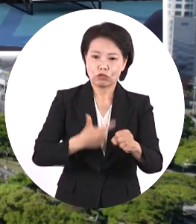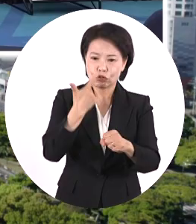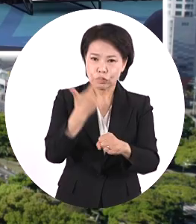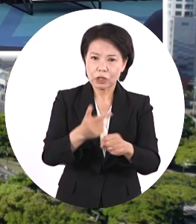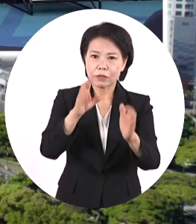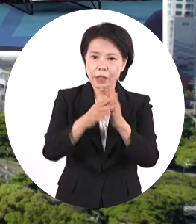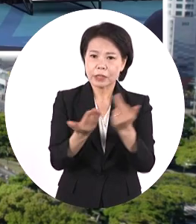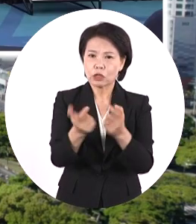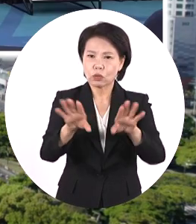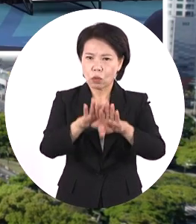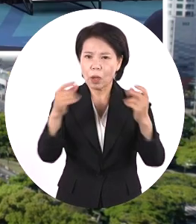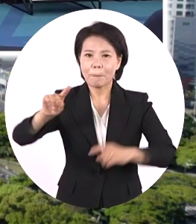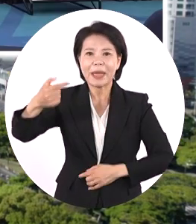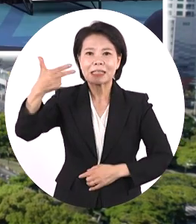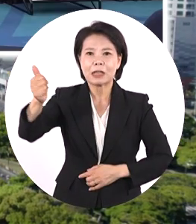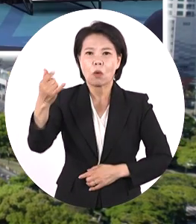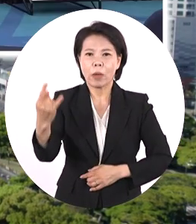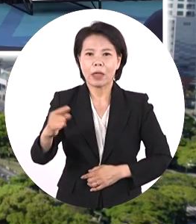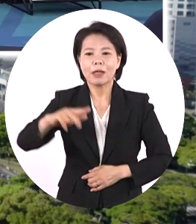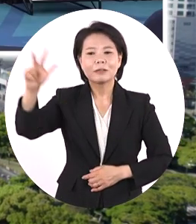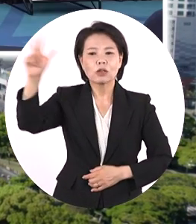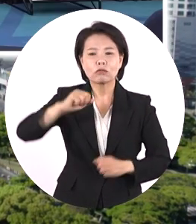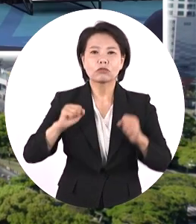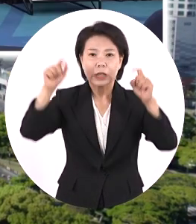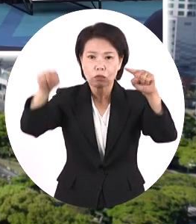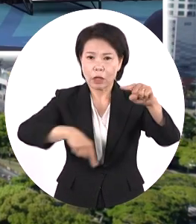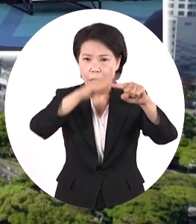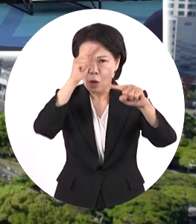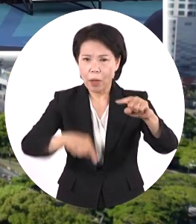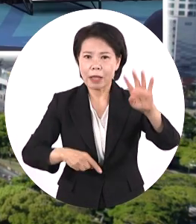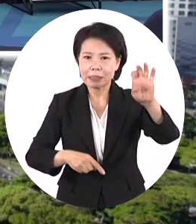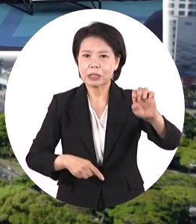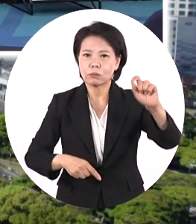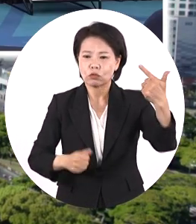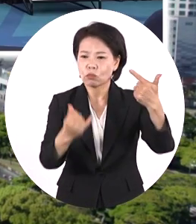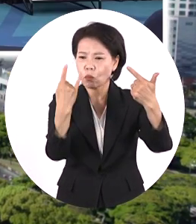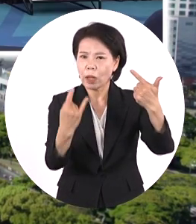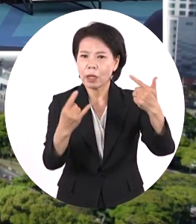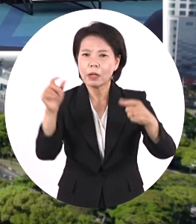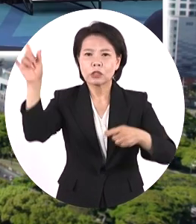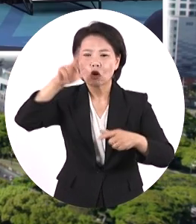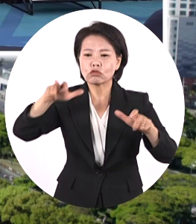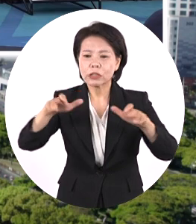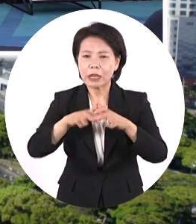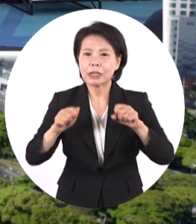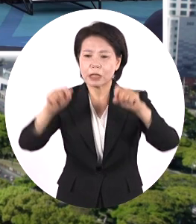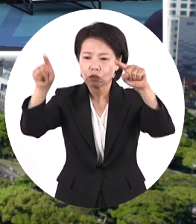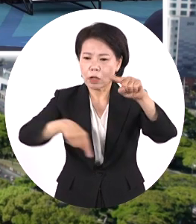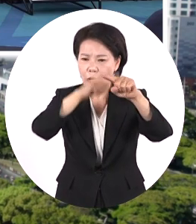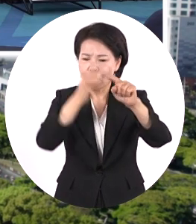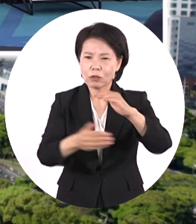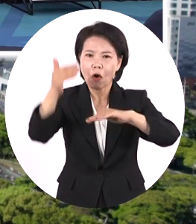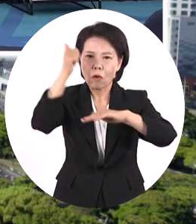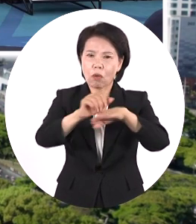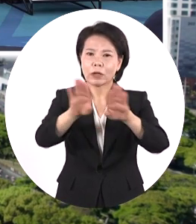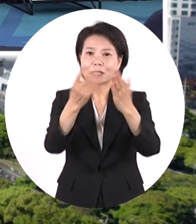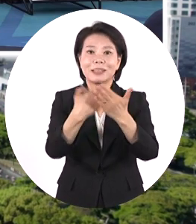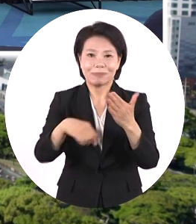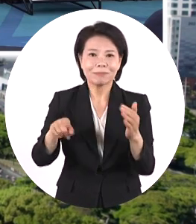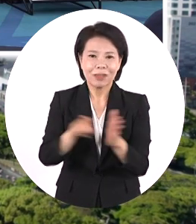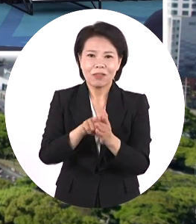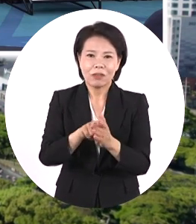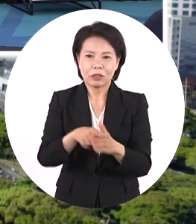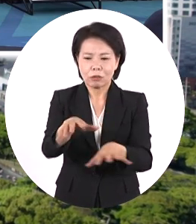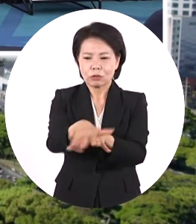2026년 제주에서 열리는 제107회 전국체육대회와 제46회 전국장애인 체육대회 성공적인